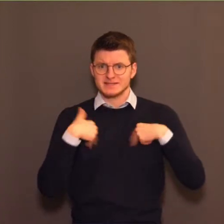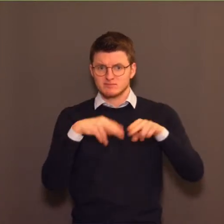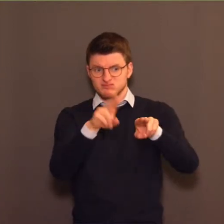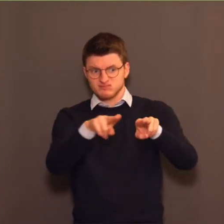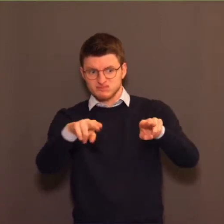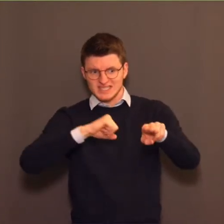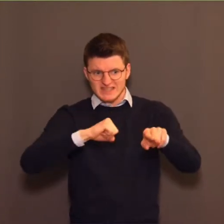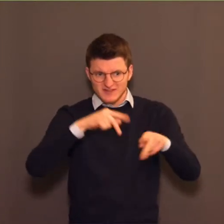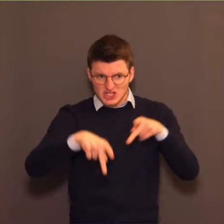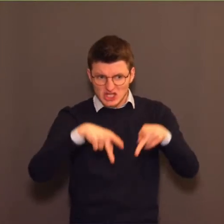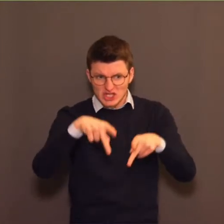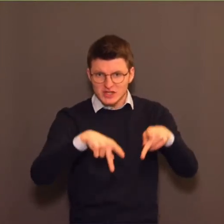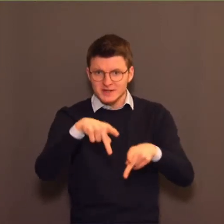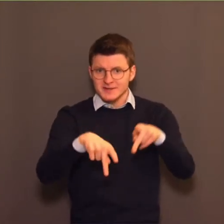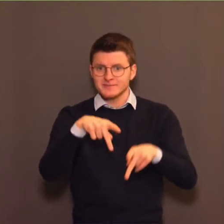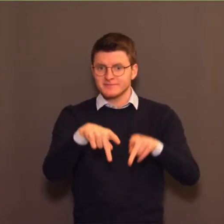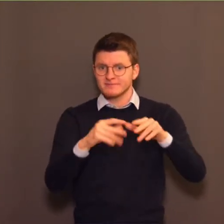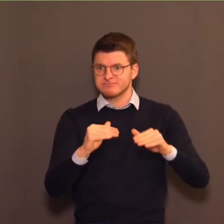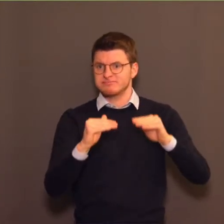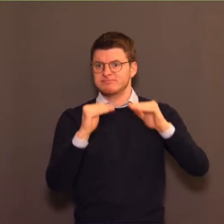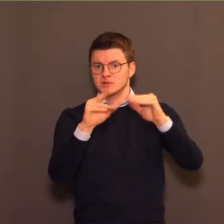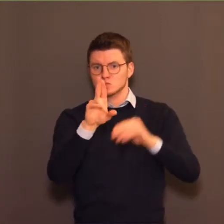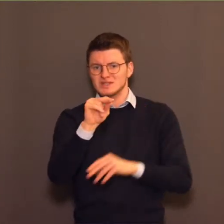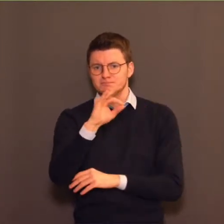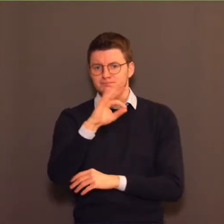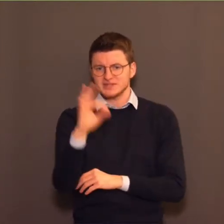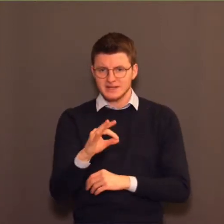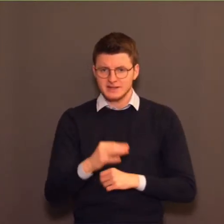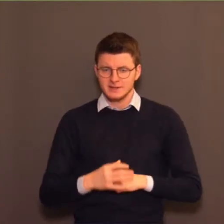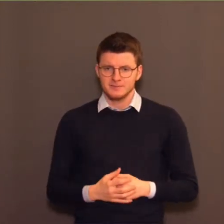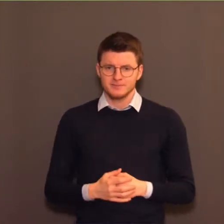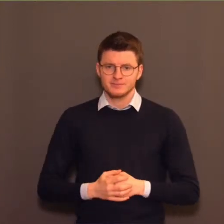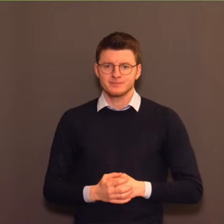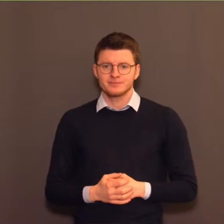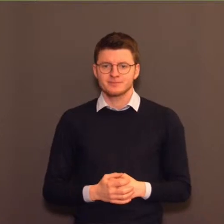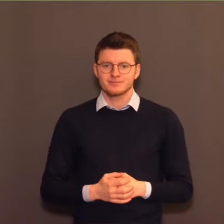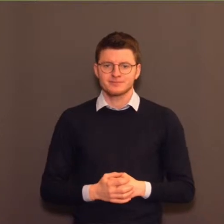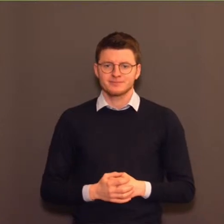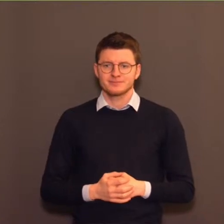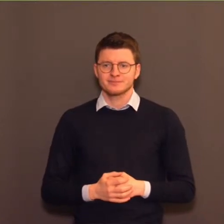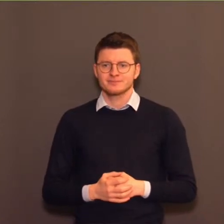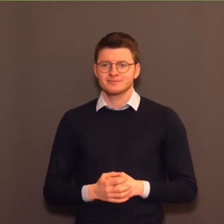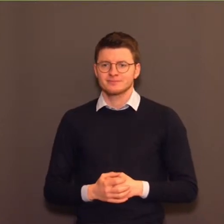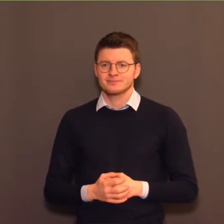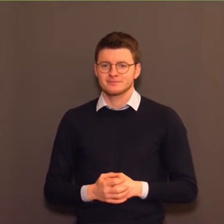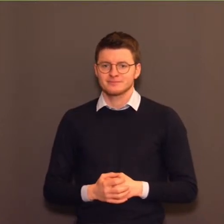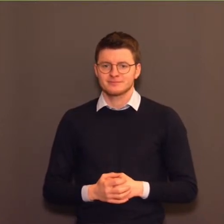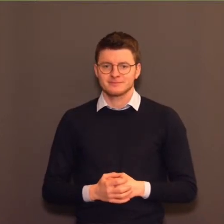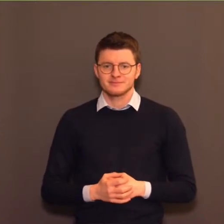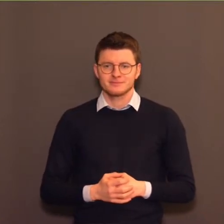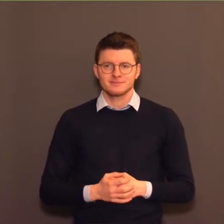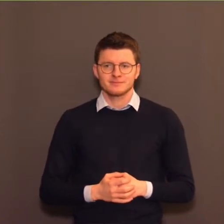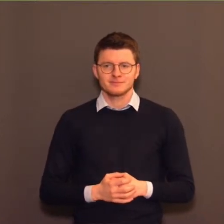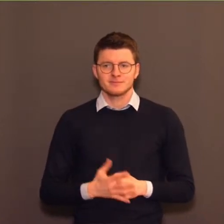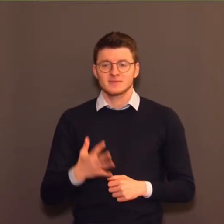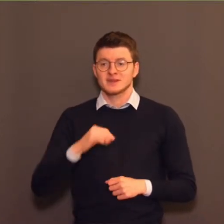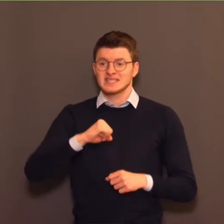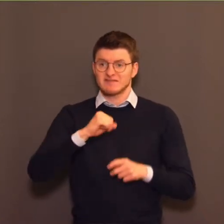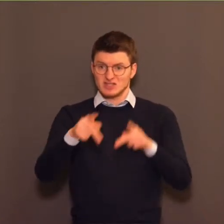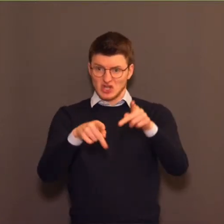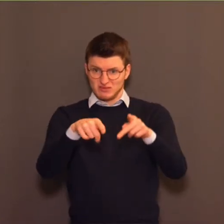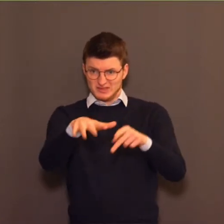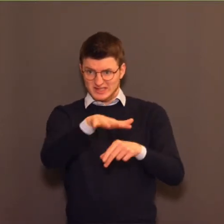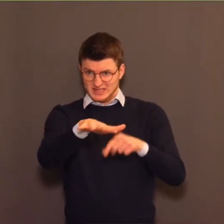bedden. En dat is een toename van 20% op weekbasis. De bezetting op intensieve zorgen